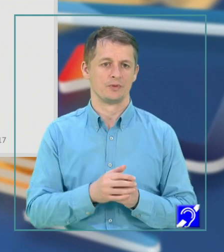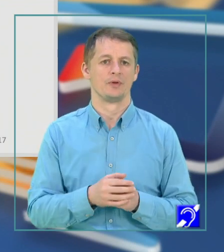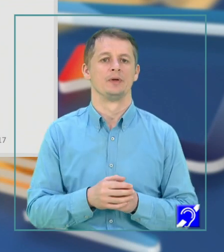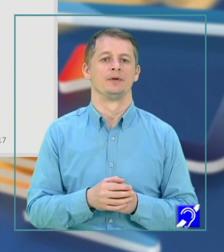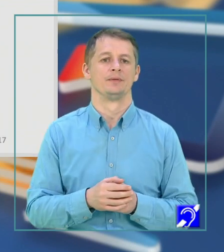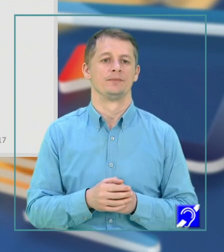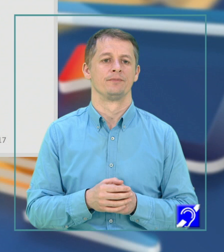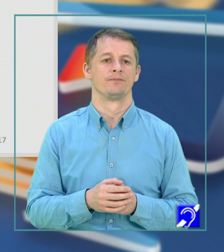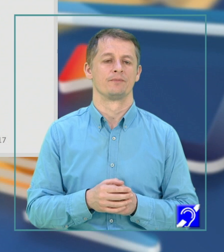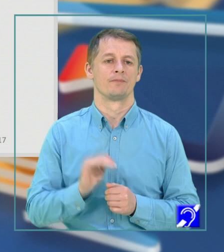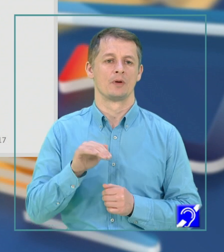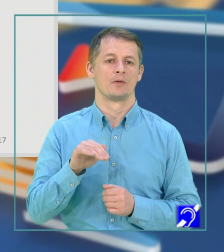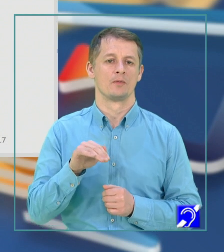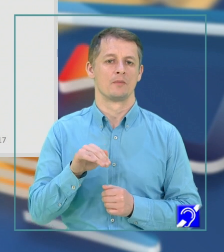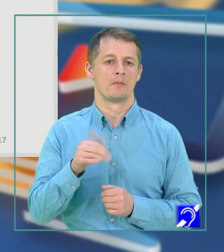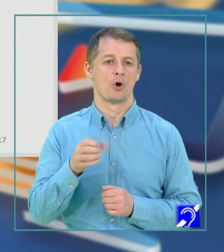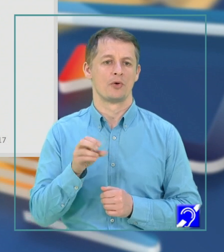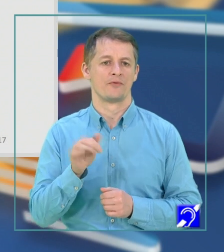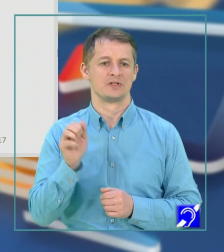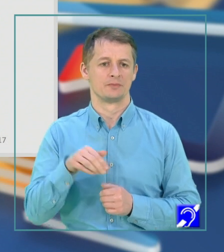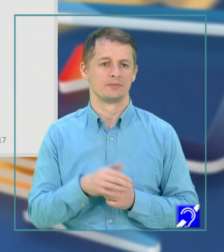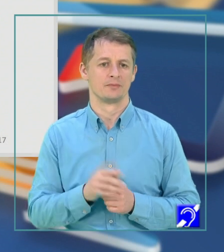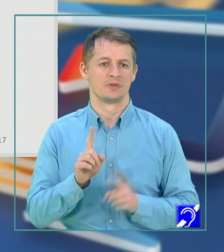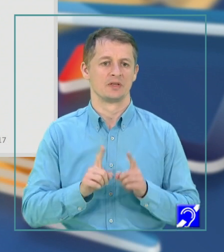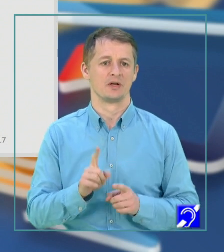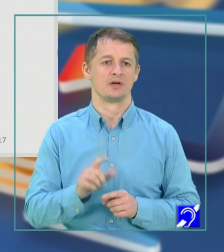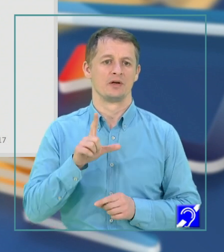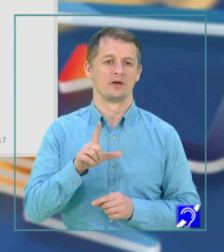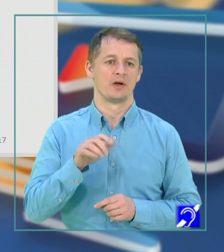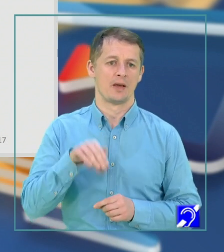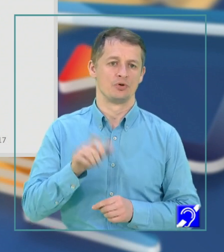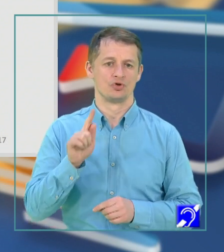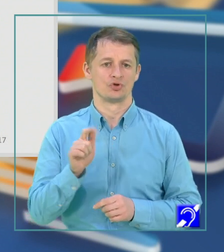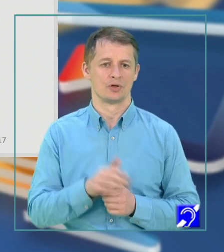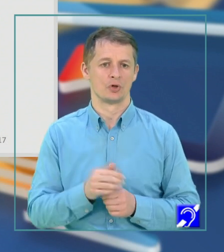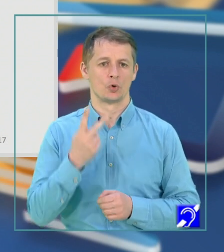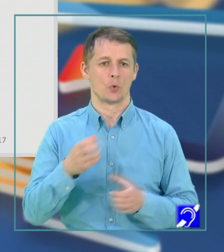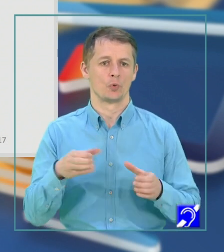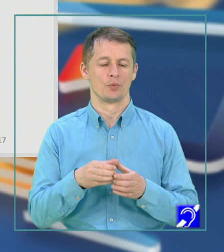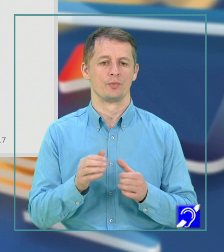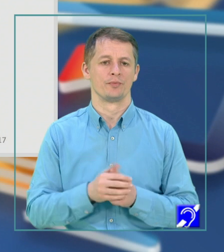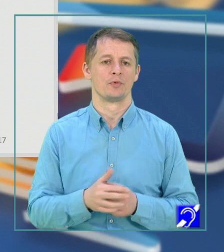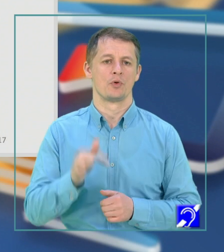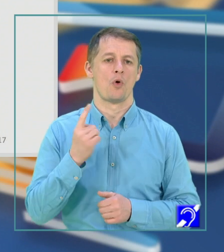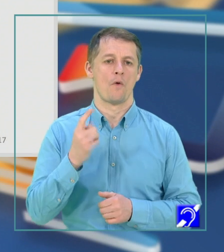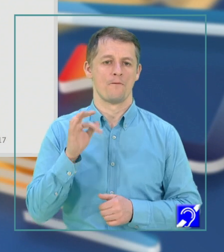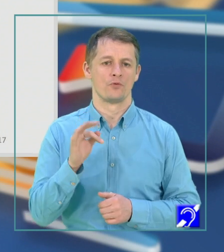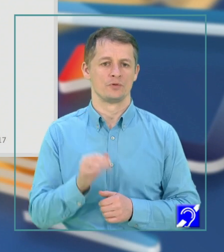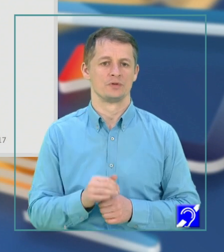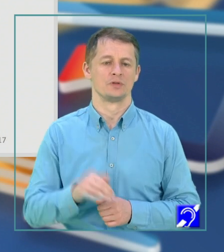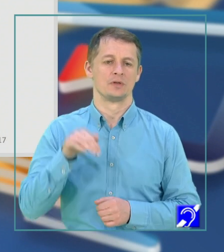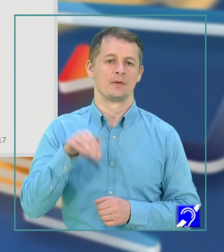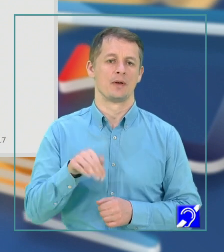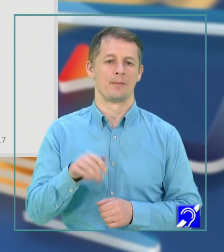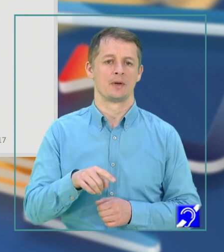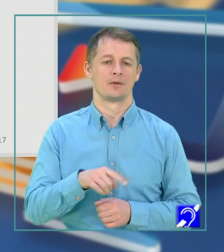definiției izomorfismului. Dacă M și G sunt două grupuri cu legile lor, o funcție f definită pe prima mulțime cu valori în a doua mulțime